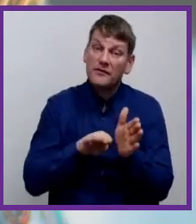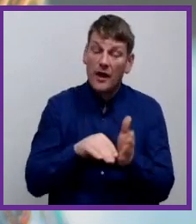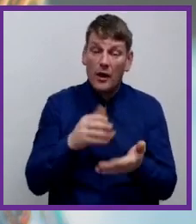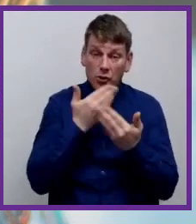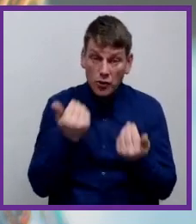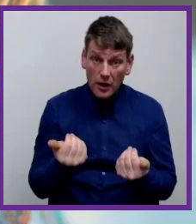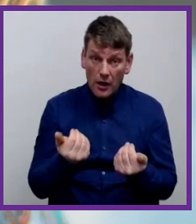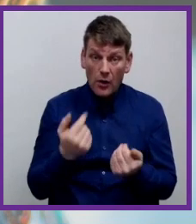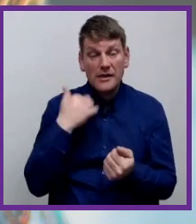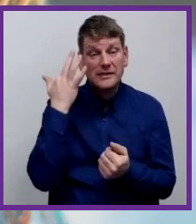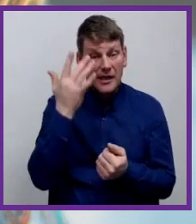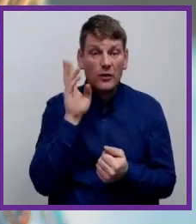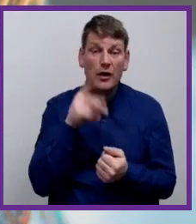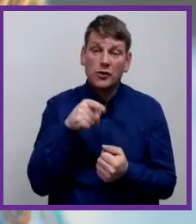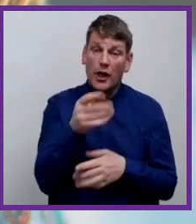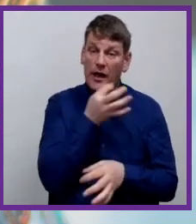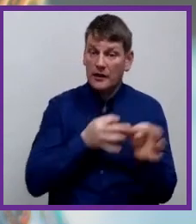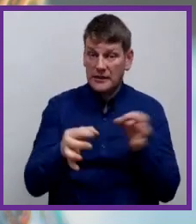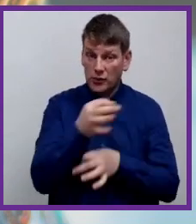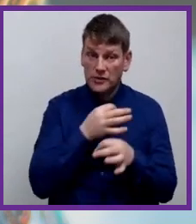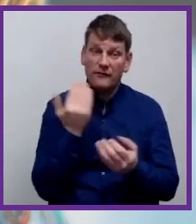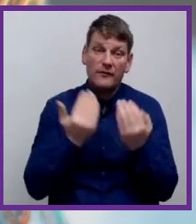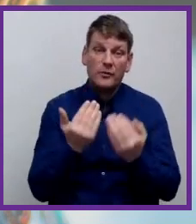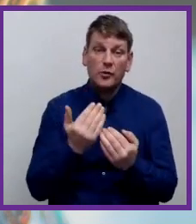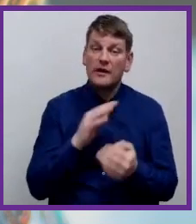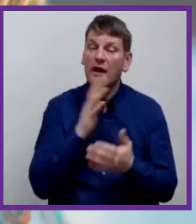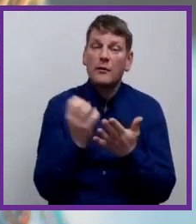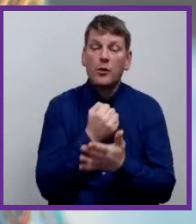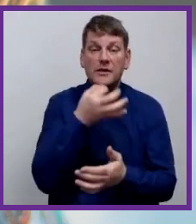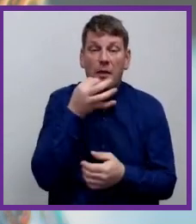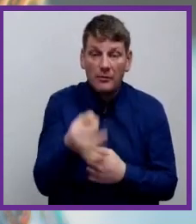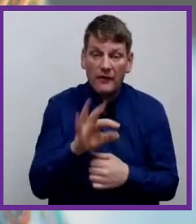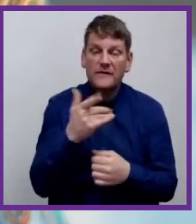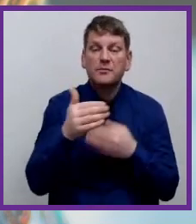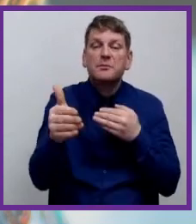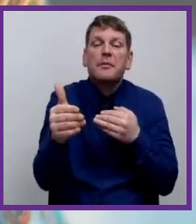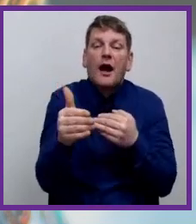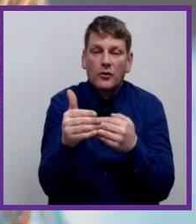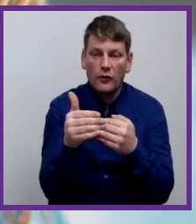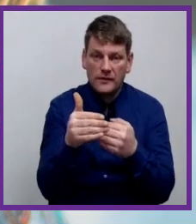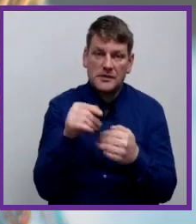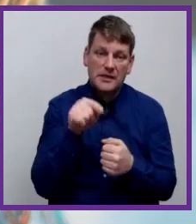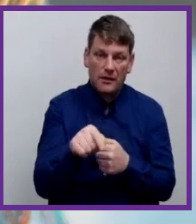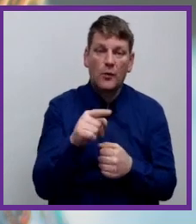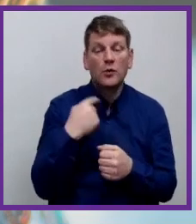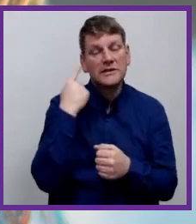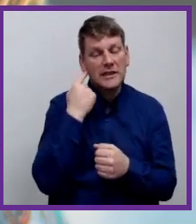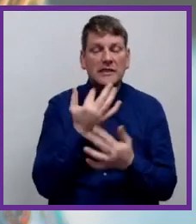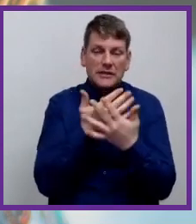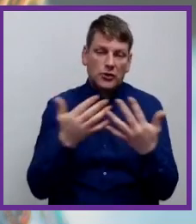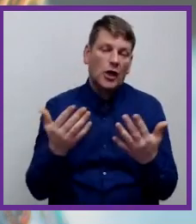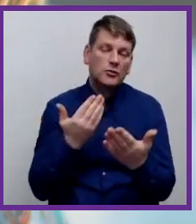es ceru, ka mēs šai diskusijā varbūt nedabūsim atbildes, bet vismaz pietuvosimies tā un dzirdēsim dažādas argumentus.